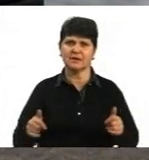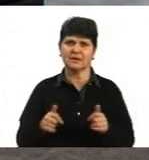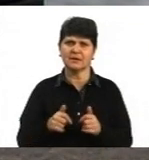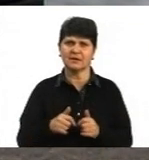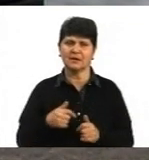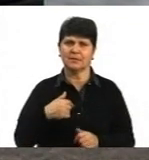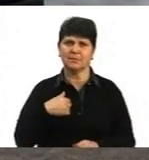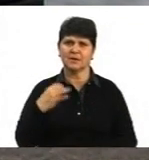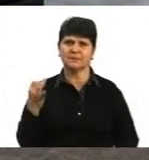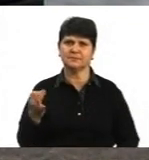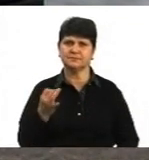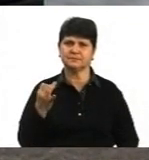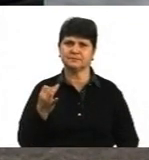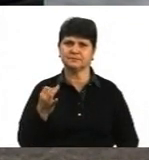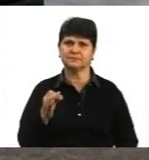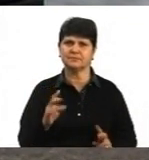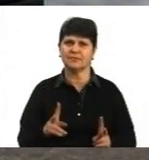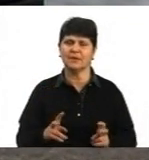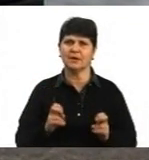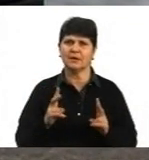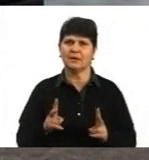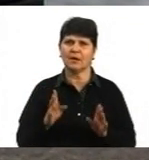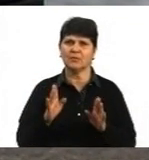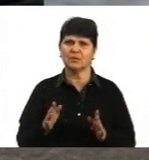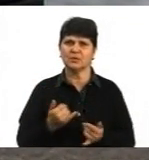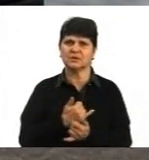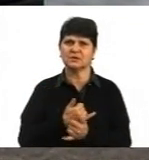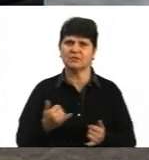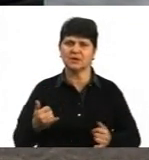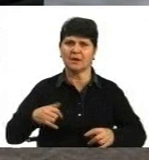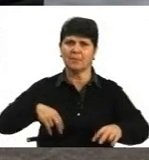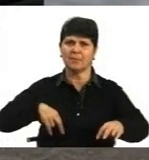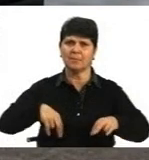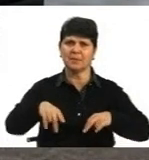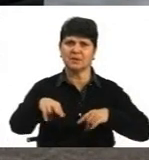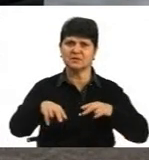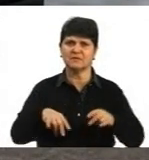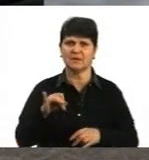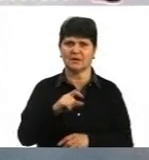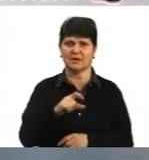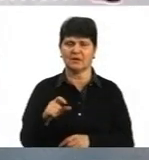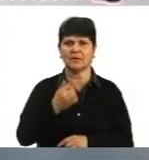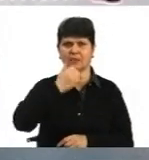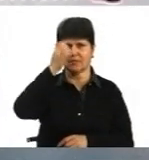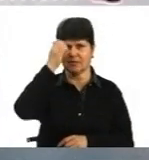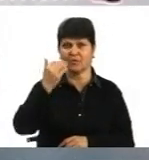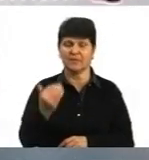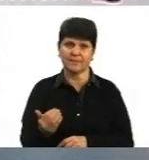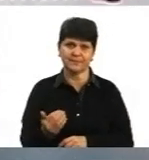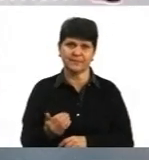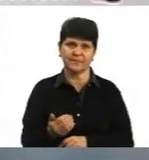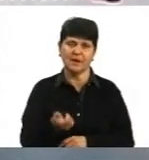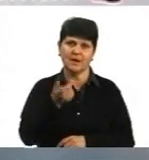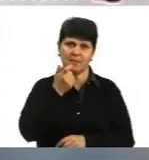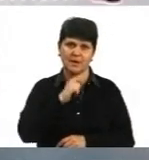в зелених ділянках, як буде забезпечуватися рух пішоходів та їхнє пересування. Дякую. Дякуємо, пані Ірино. Чи